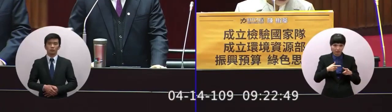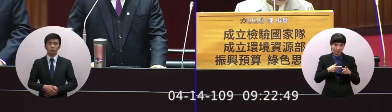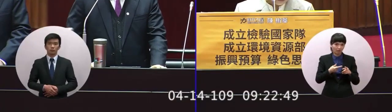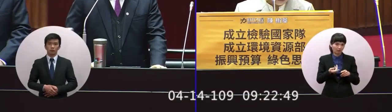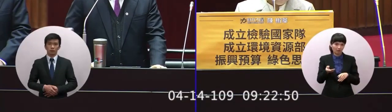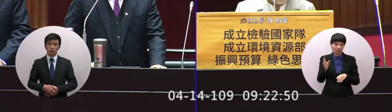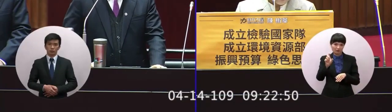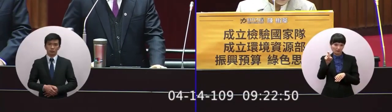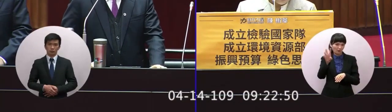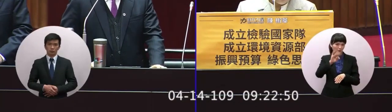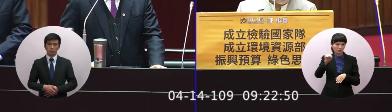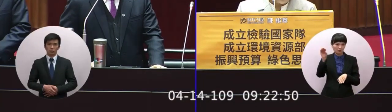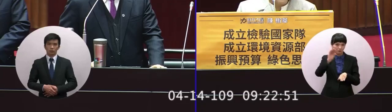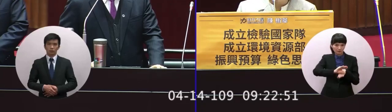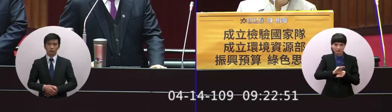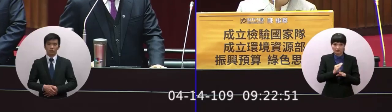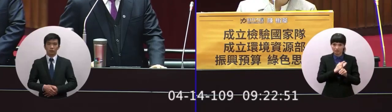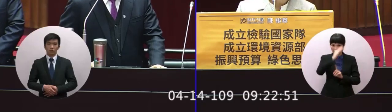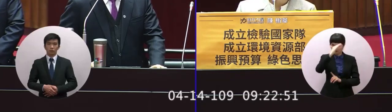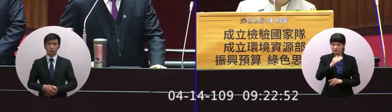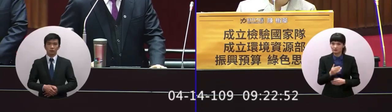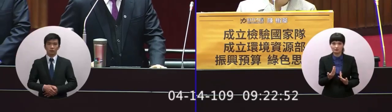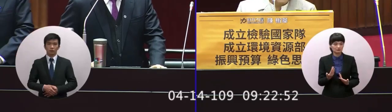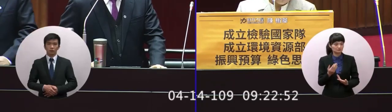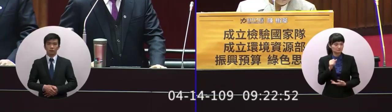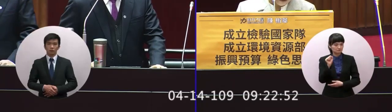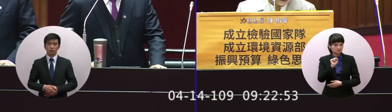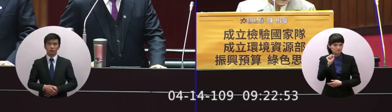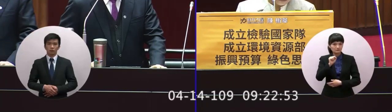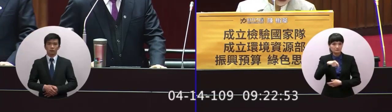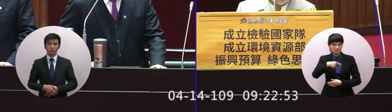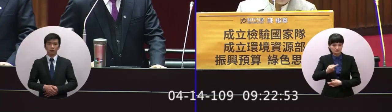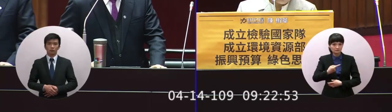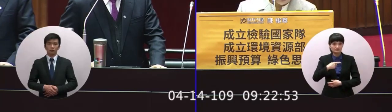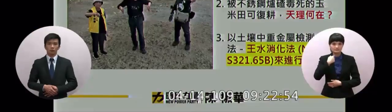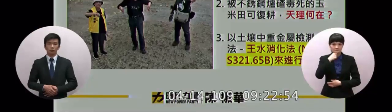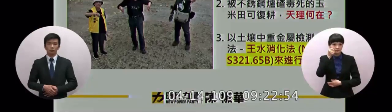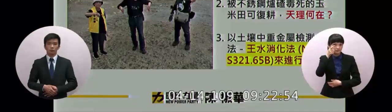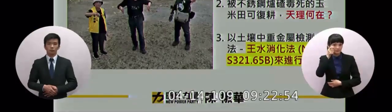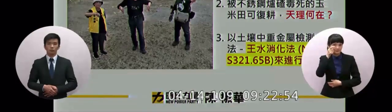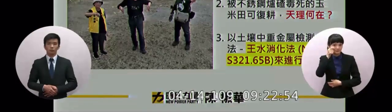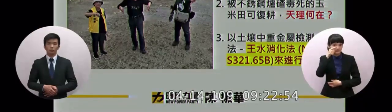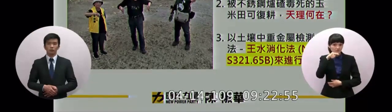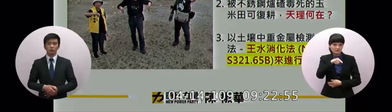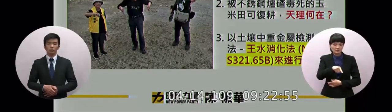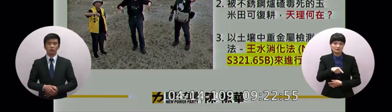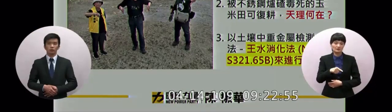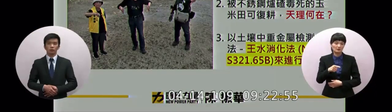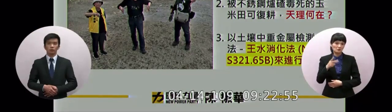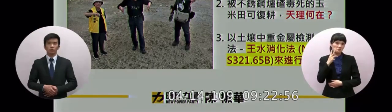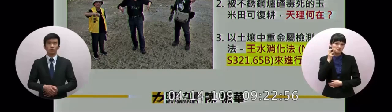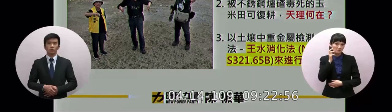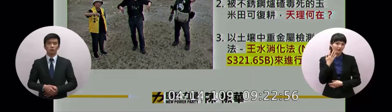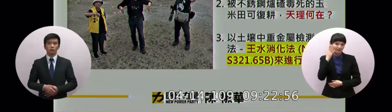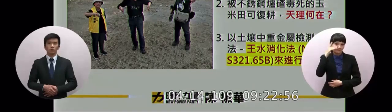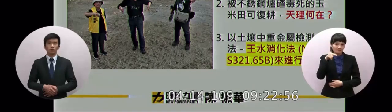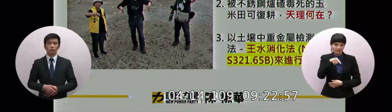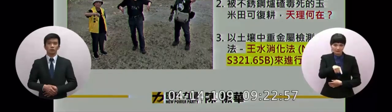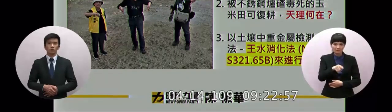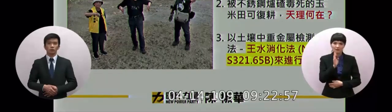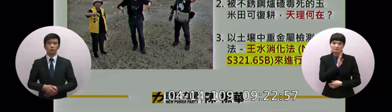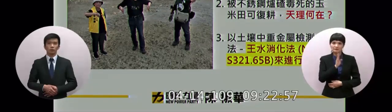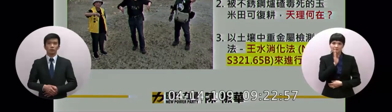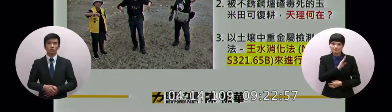台南这个不锈钢废炉渣去污染农地哈，那我手上拿的就是